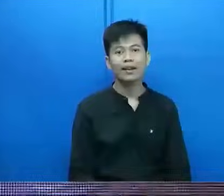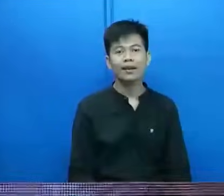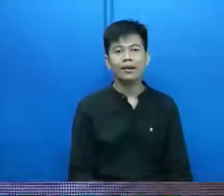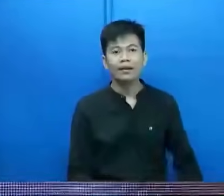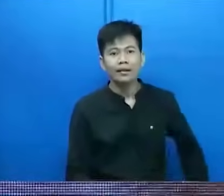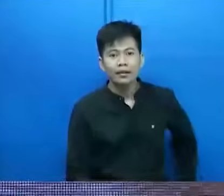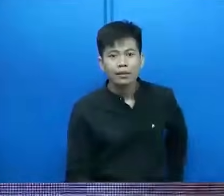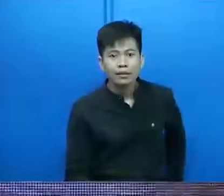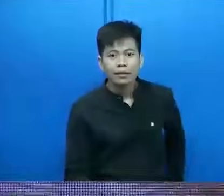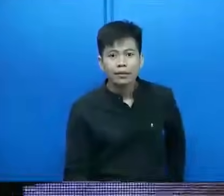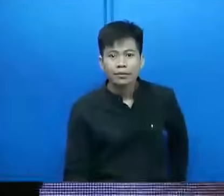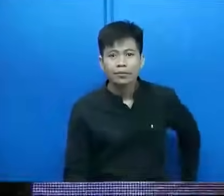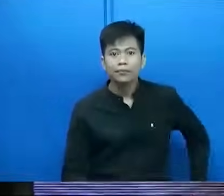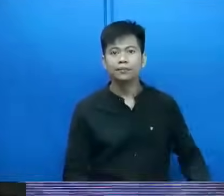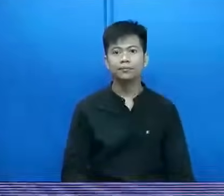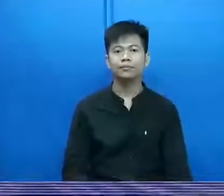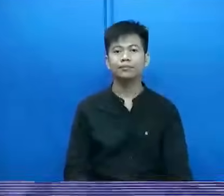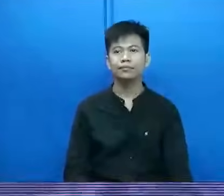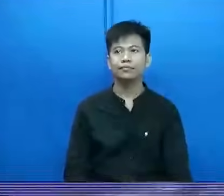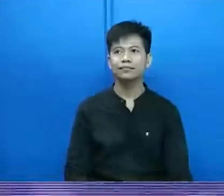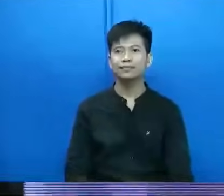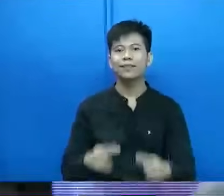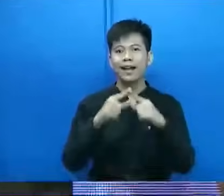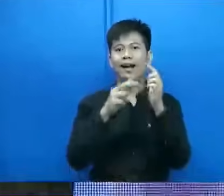Antum? Anda pak, antum tes sini, sini.